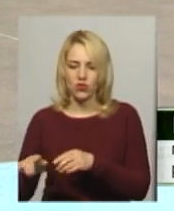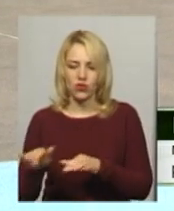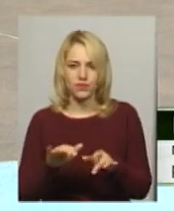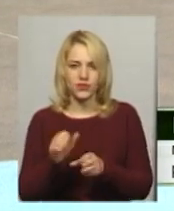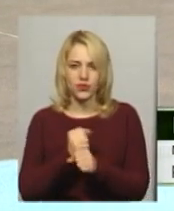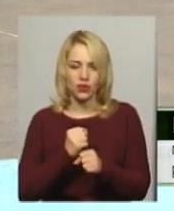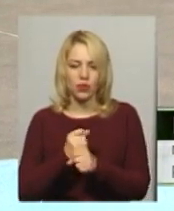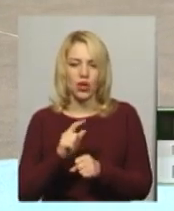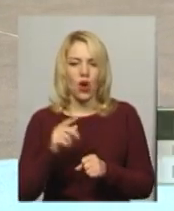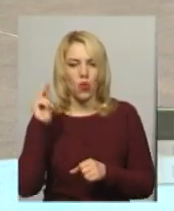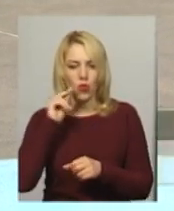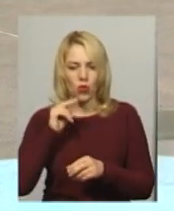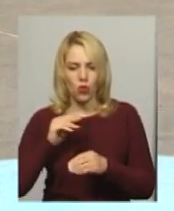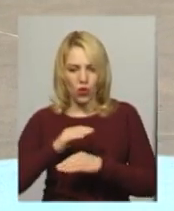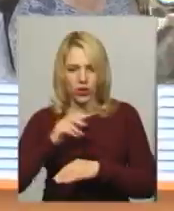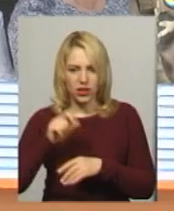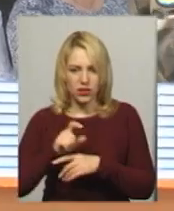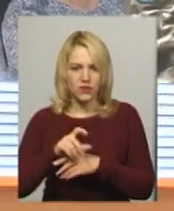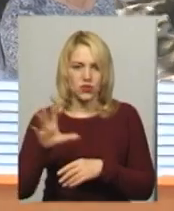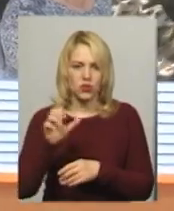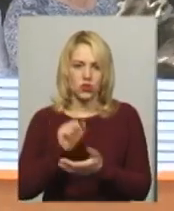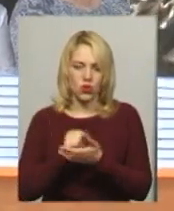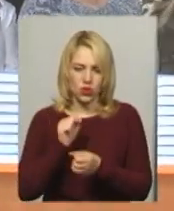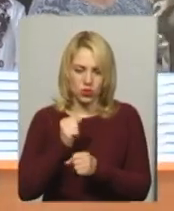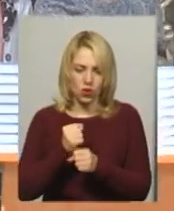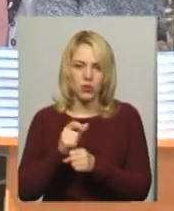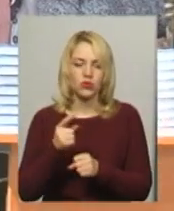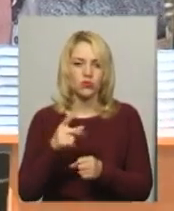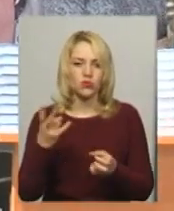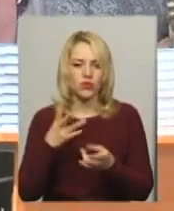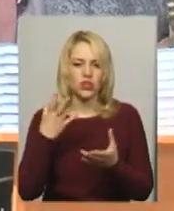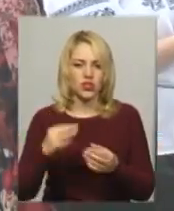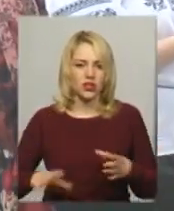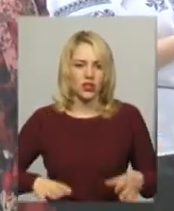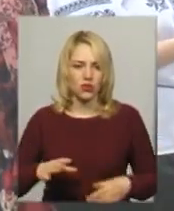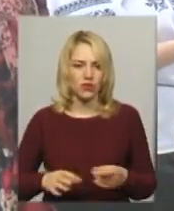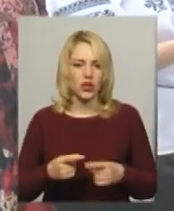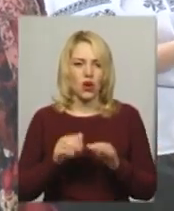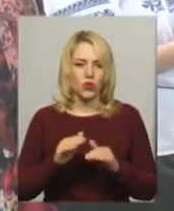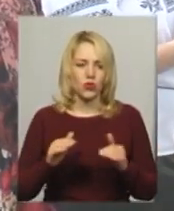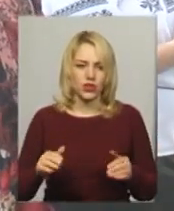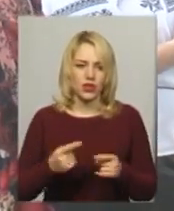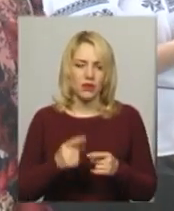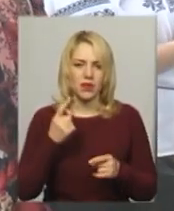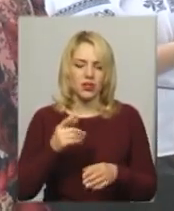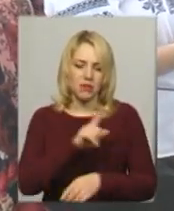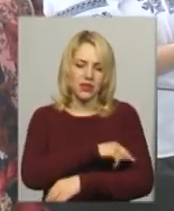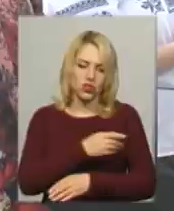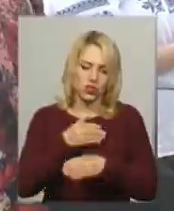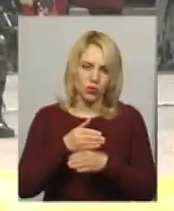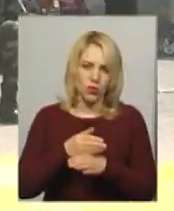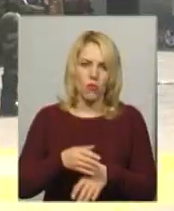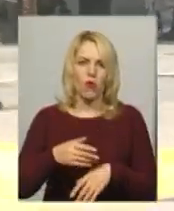уроки, тому що він ще має йти на заняття. У дітей в Січі є заняття із загальнофізичної підготовки, першої медичної допомоги,